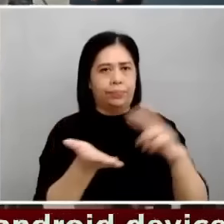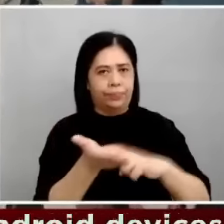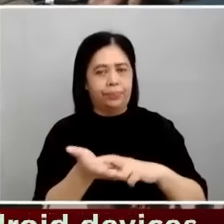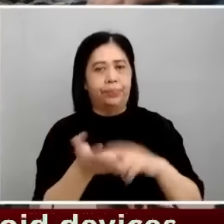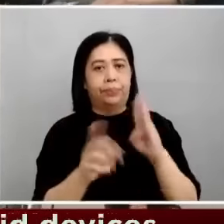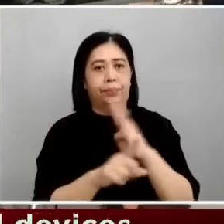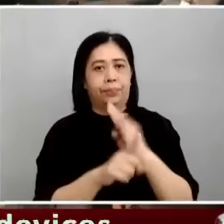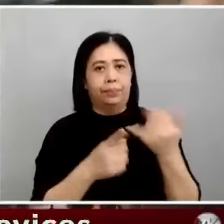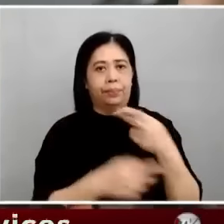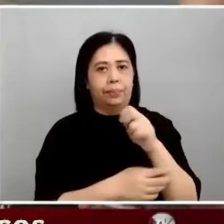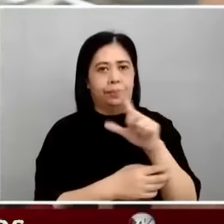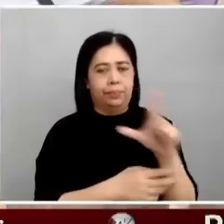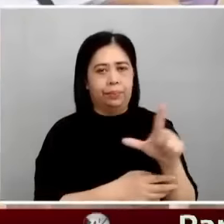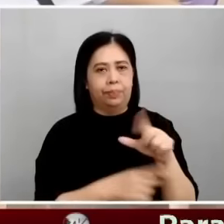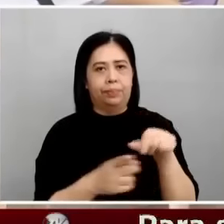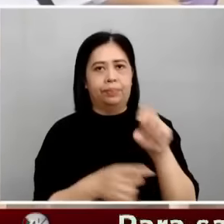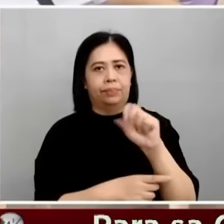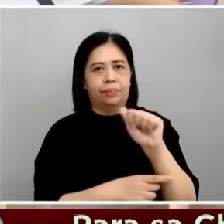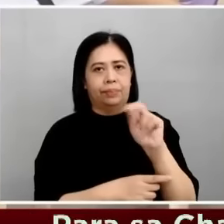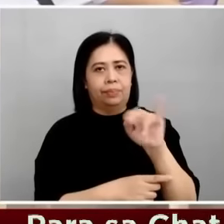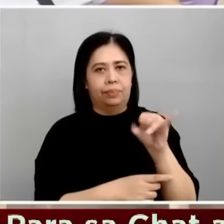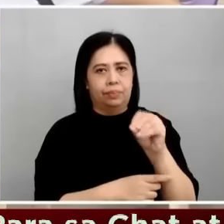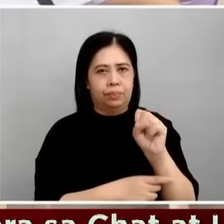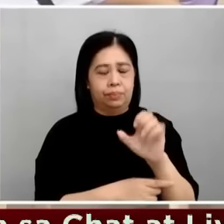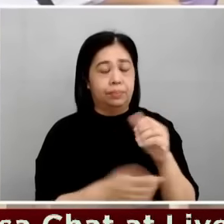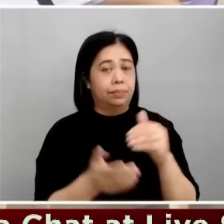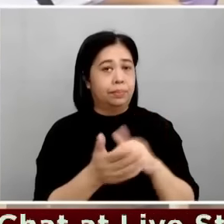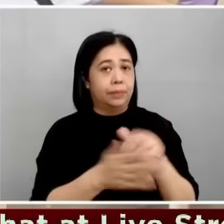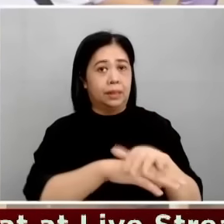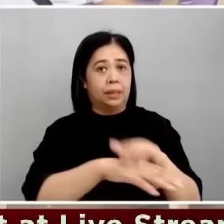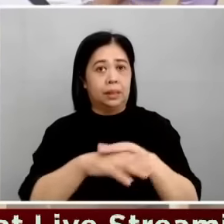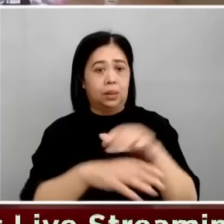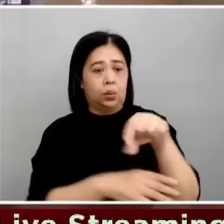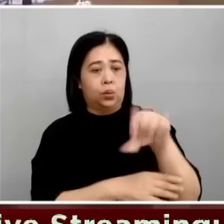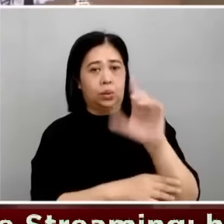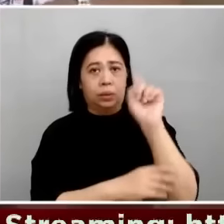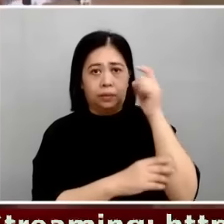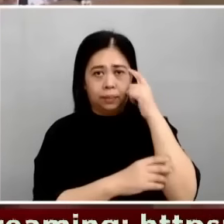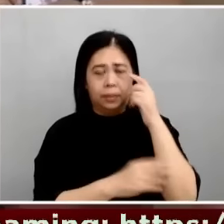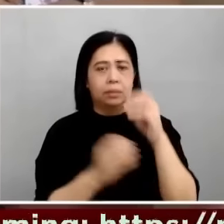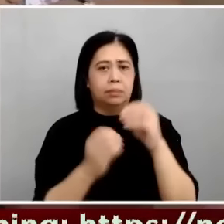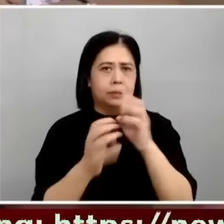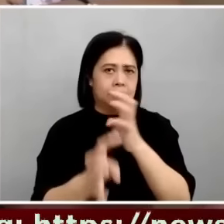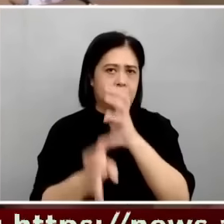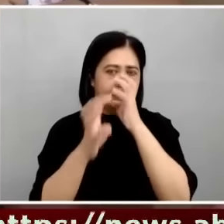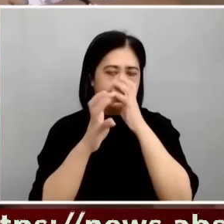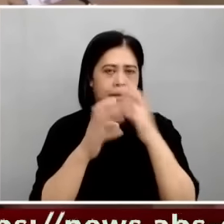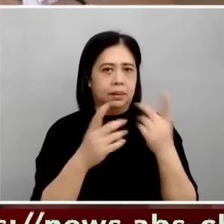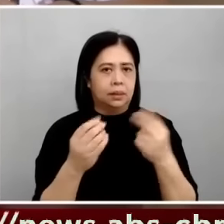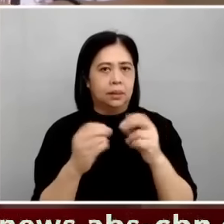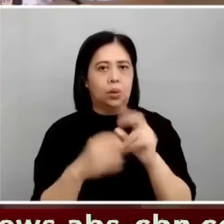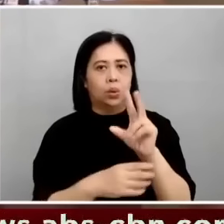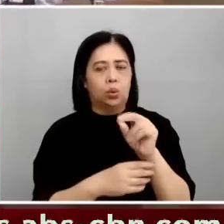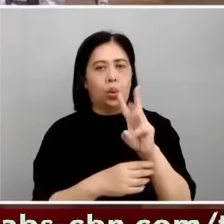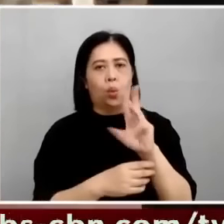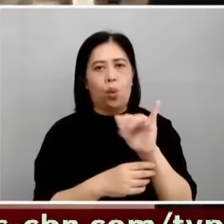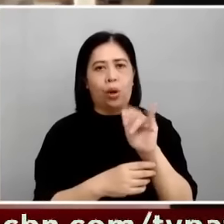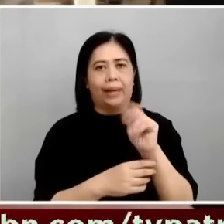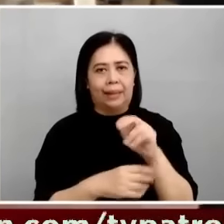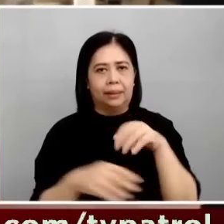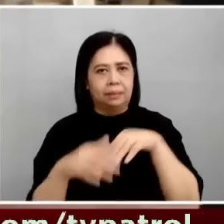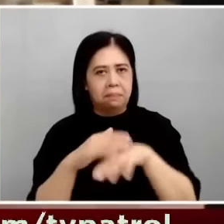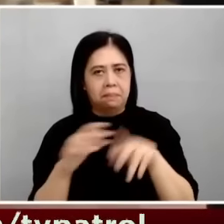Barangay Hall ng Barangay San Jose. Muli ring nagpaalala ang Quezon City Government na mahigpit na ipinatutupad ang no walk-in policy sa lahat